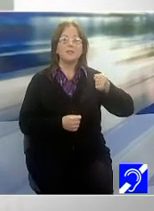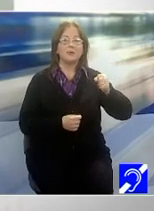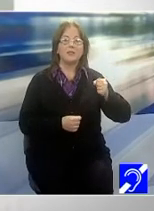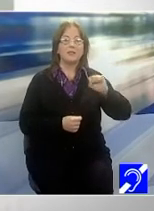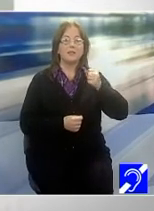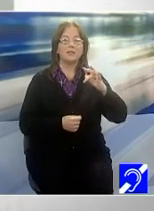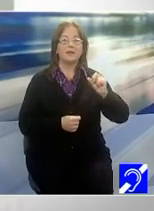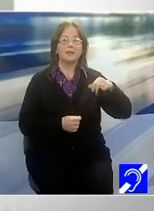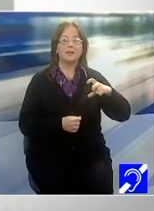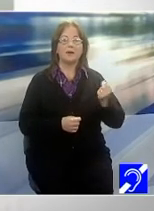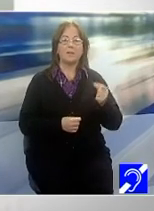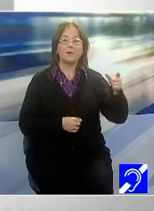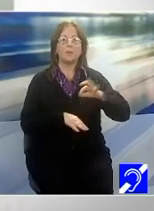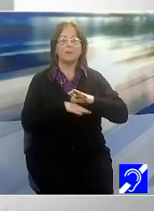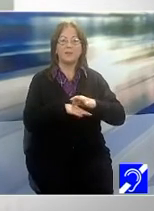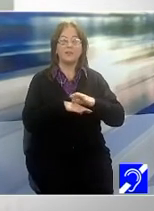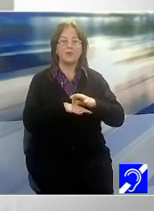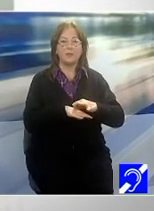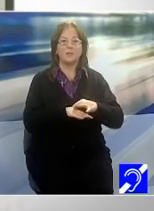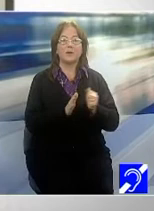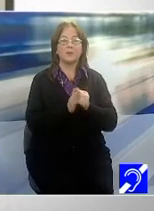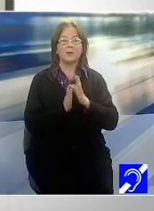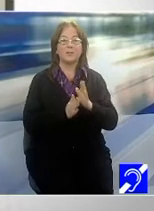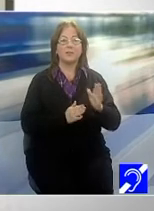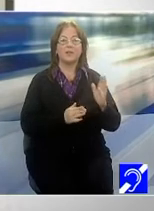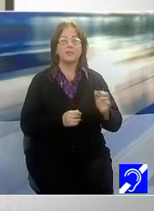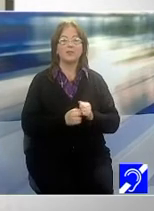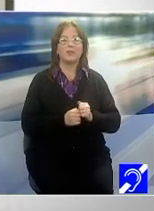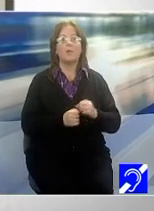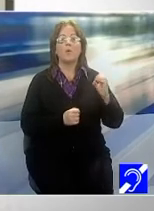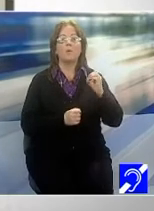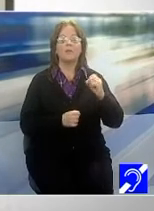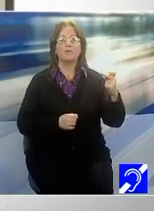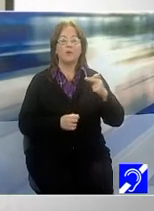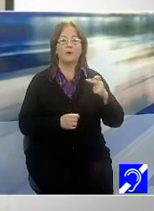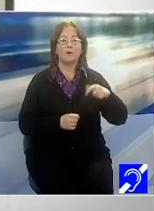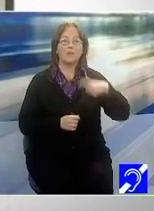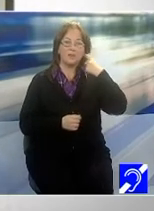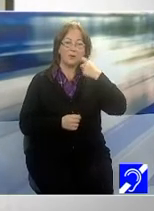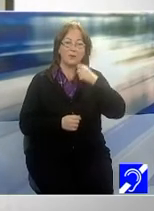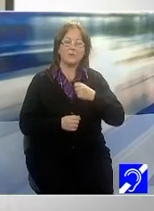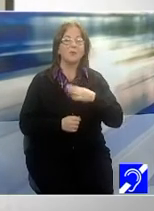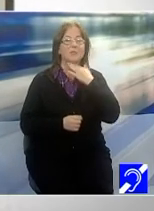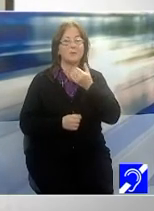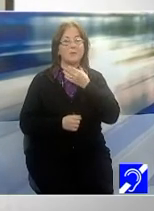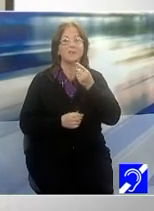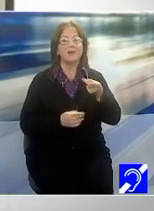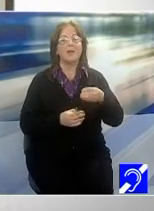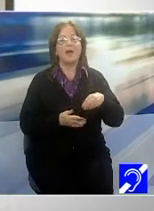Bibliotecii Județene Octavian Goga din Cluj-Napoca. Bună ziua! Și bună ziua, vă mulțumesc că ați acceptat invitația și ați venit la TVR